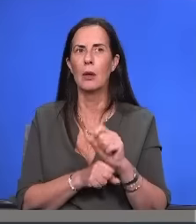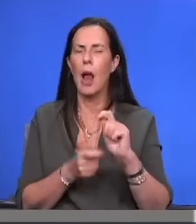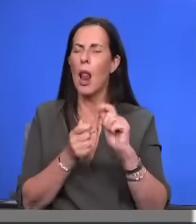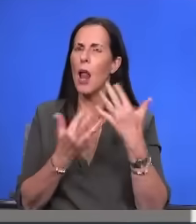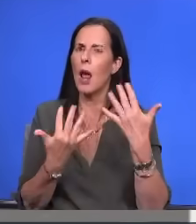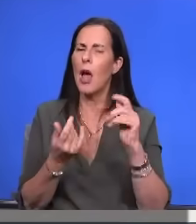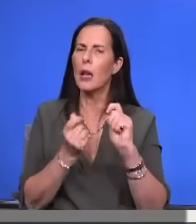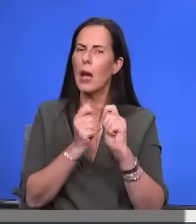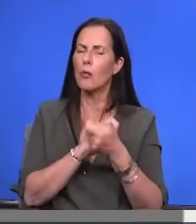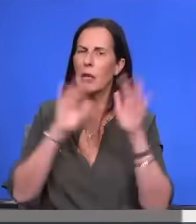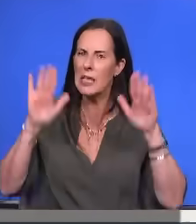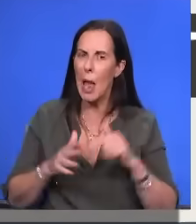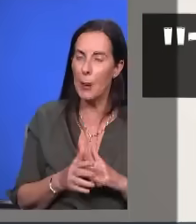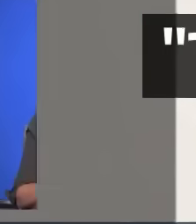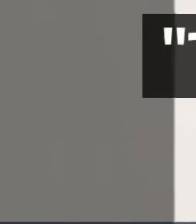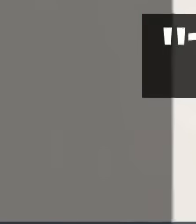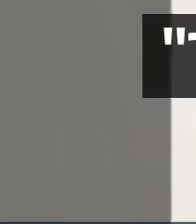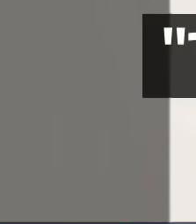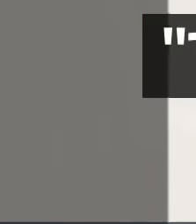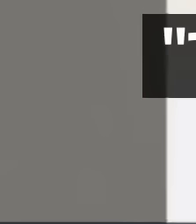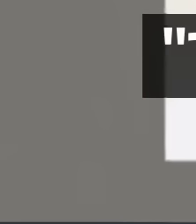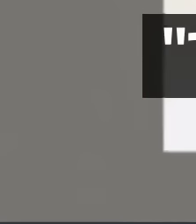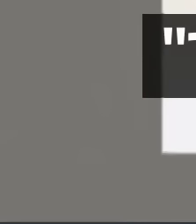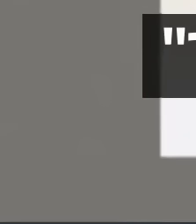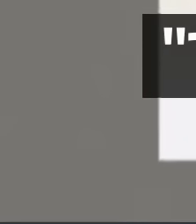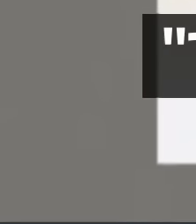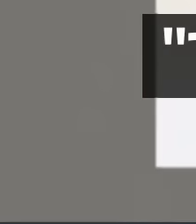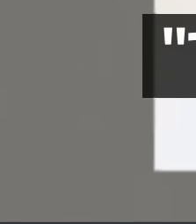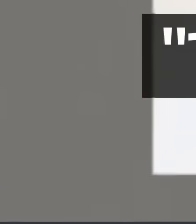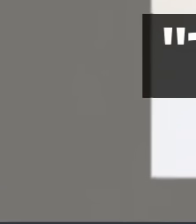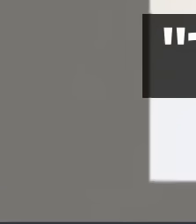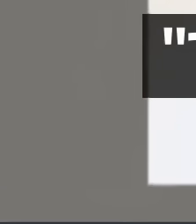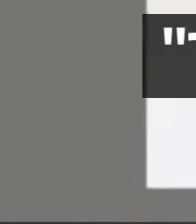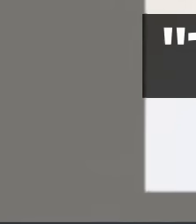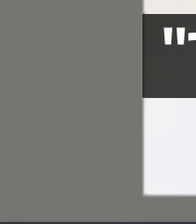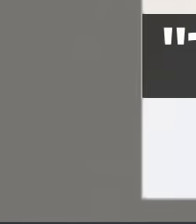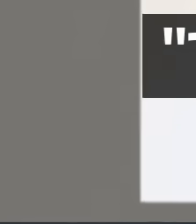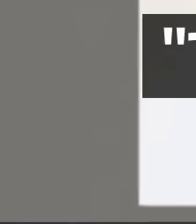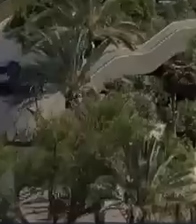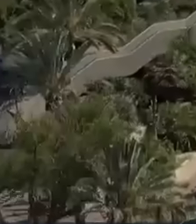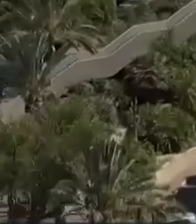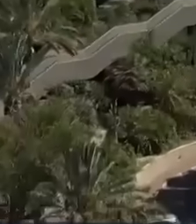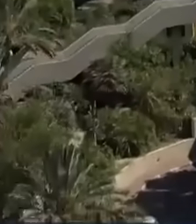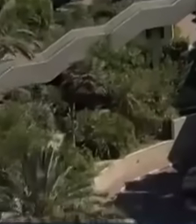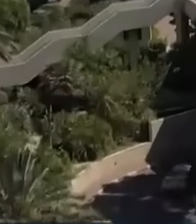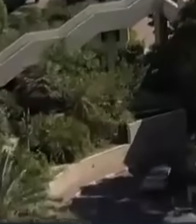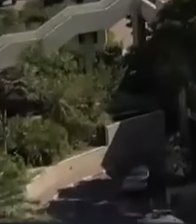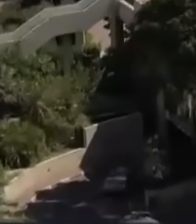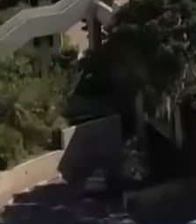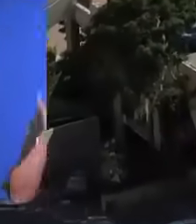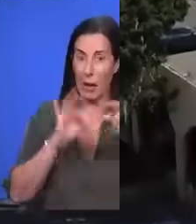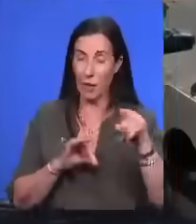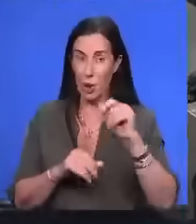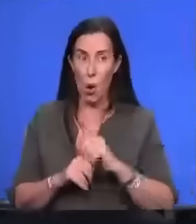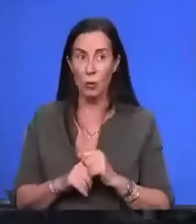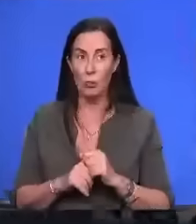לאט ובשקט. בעבר כבר גרמנו לביטולי מנויים, לא נותנים יד למי שמעודד התבוללות. בקניון שבמעלה